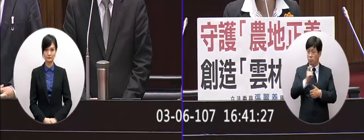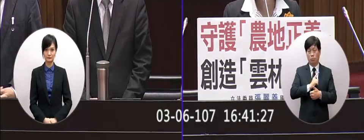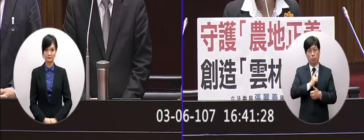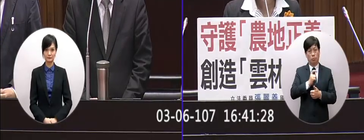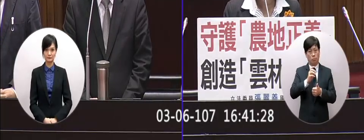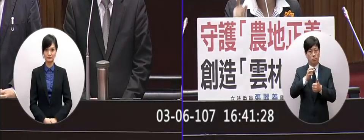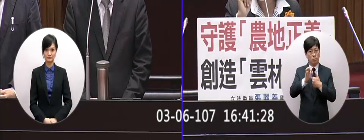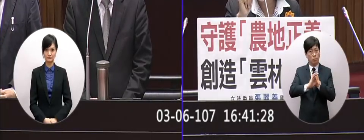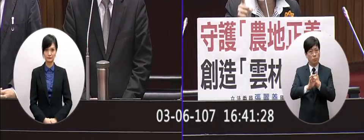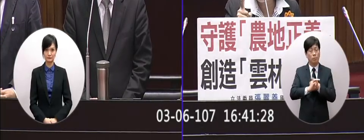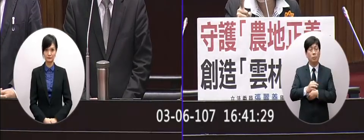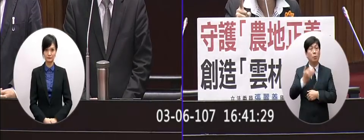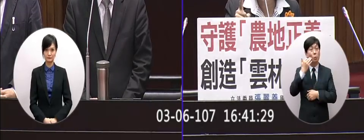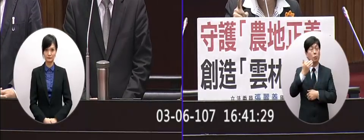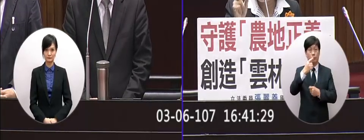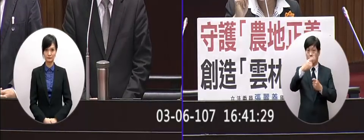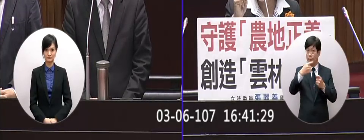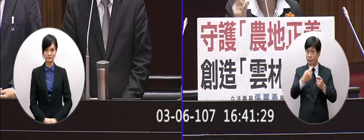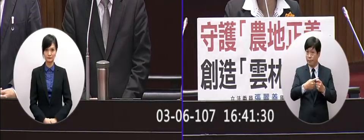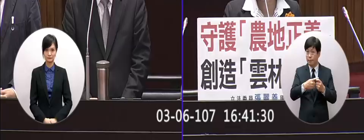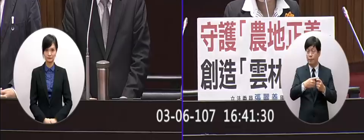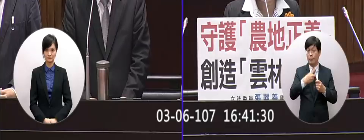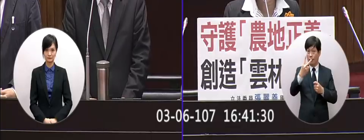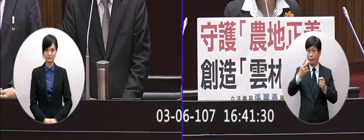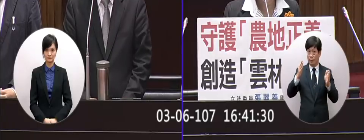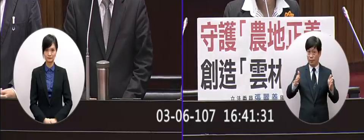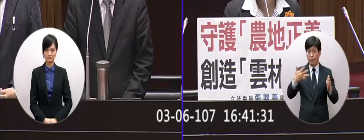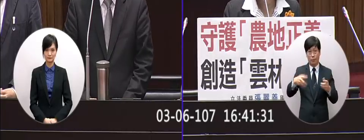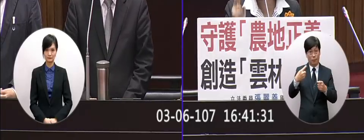考，如果一年